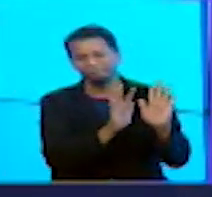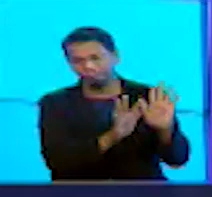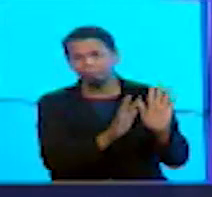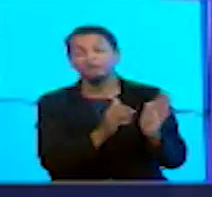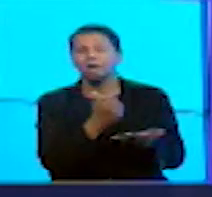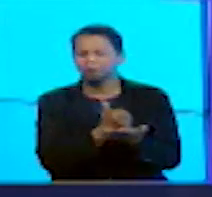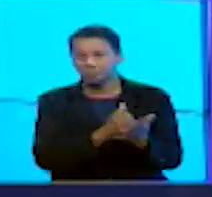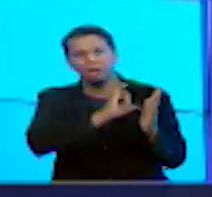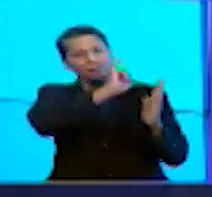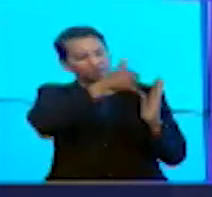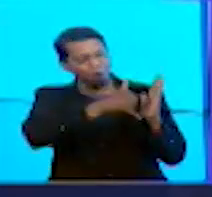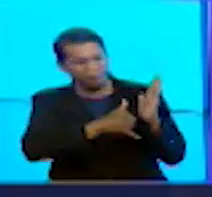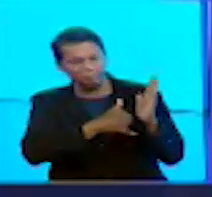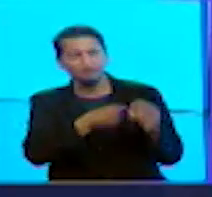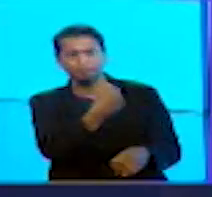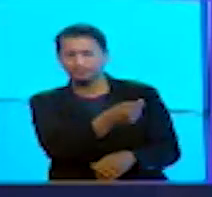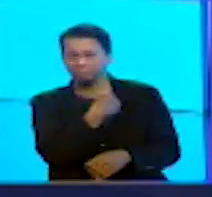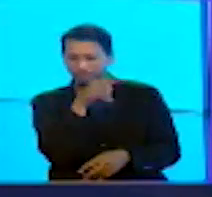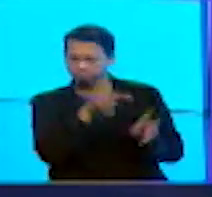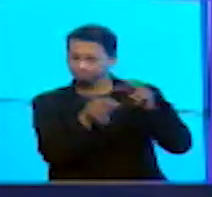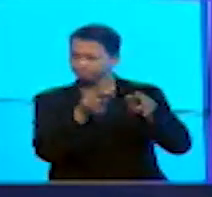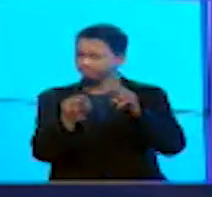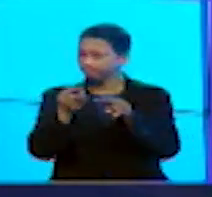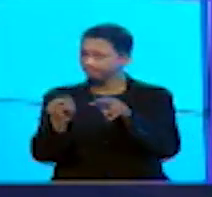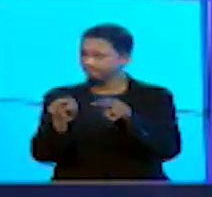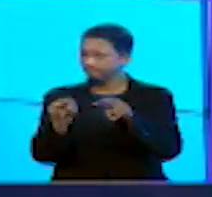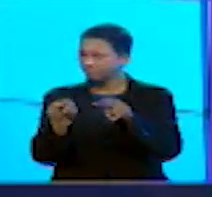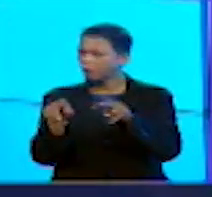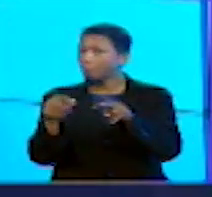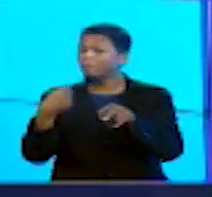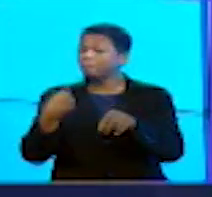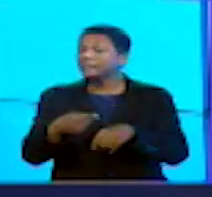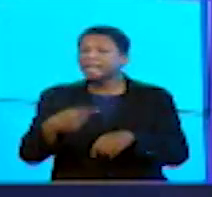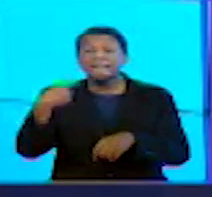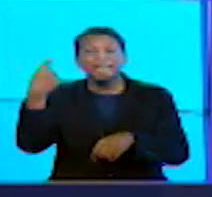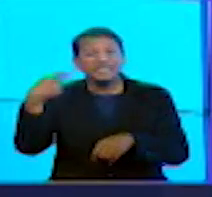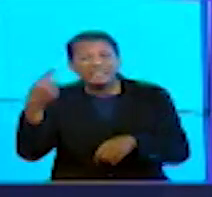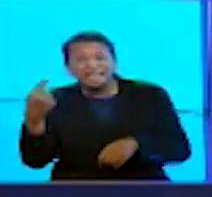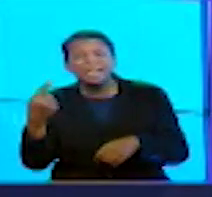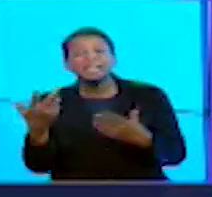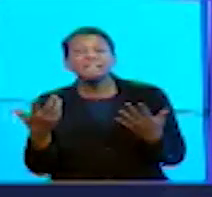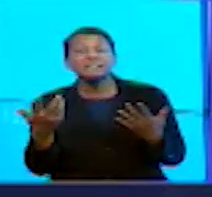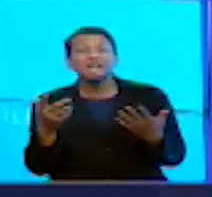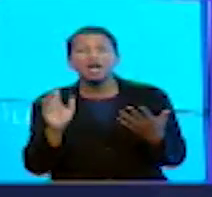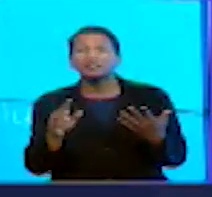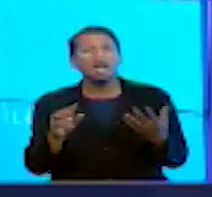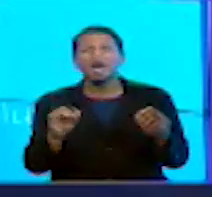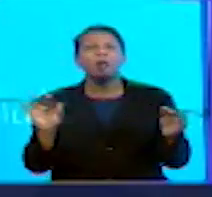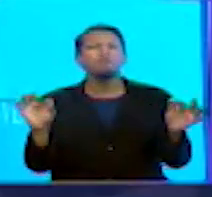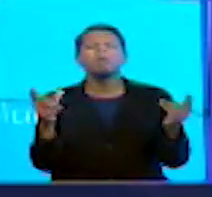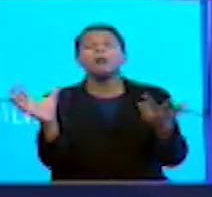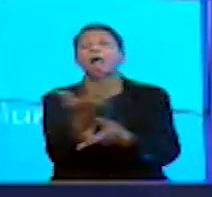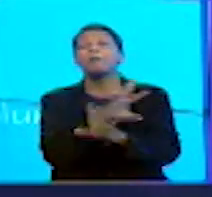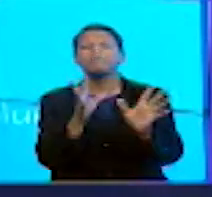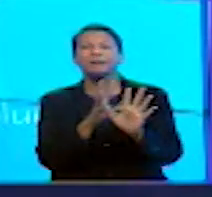kementerian-kementerian, terutama kementerian-kementerian yang paling sering melakukan kontroversi, termasuk juga kementerian-kementerian yang baru